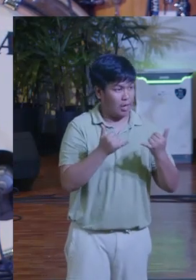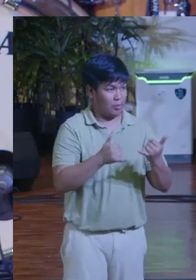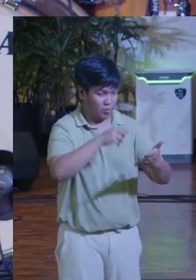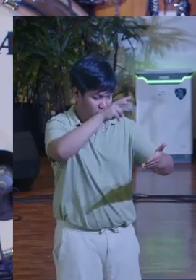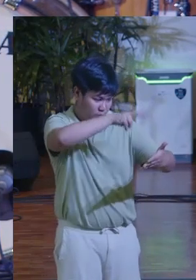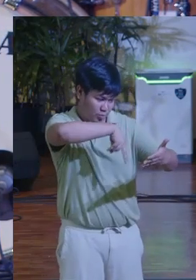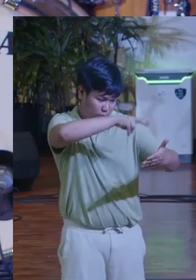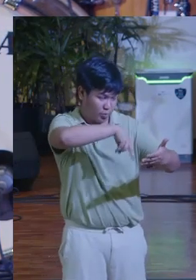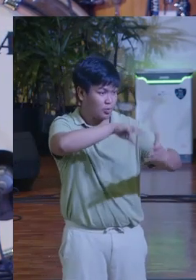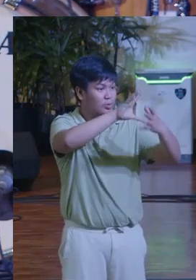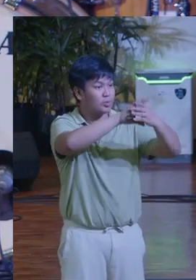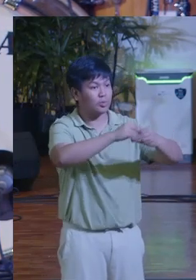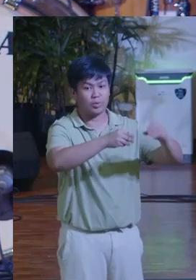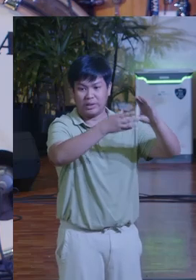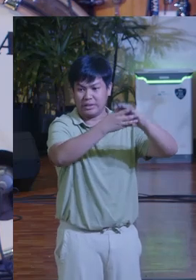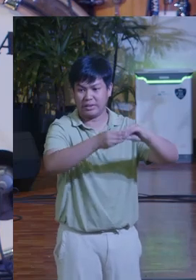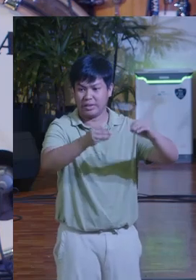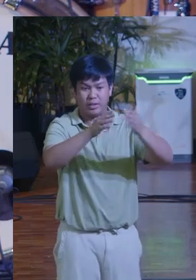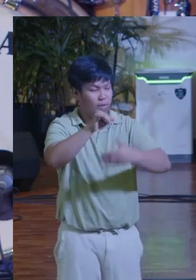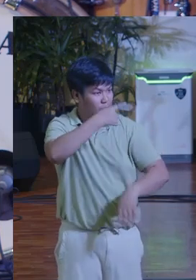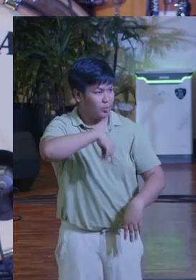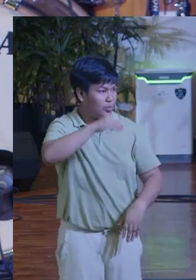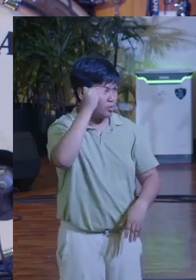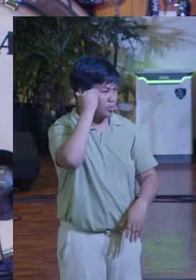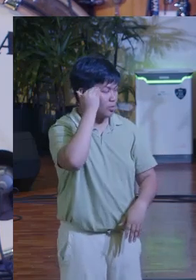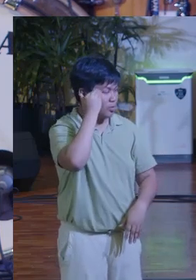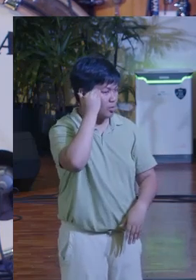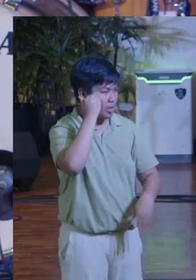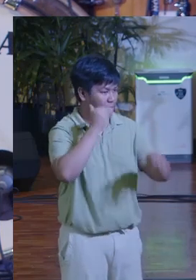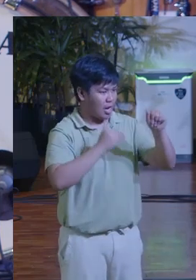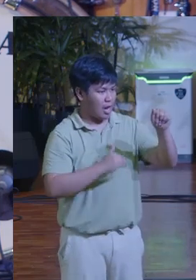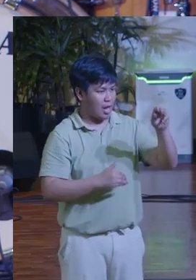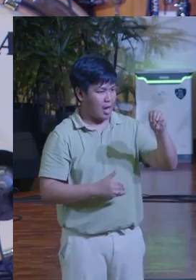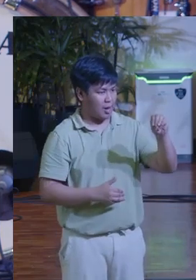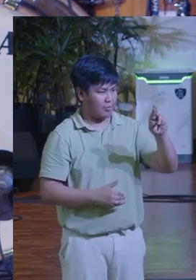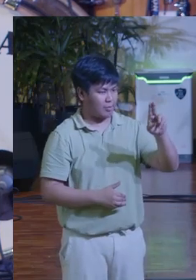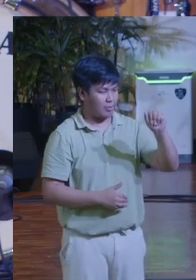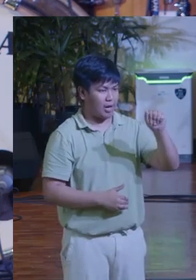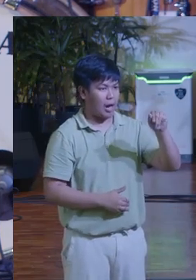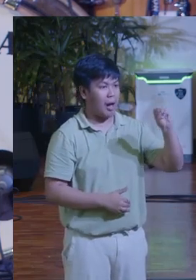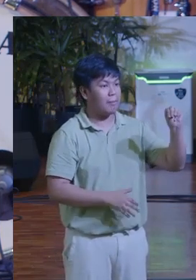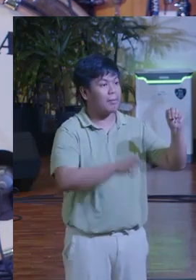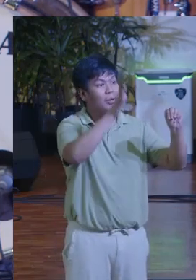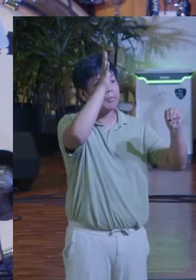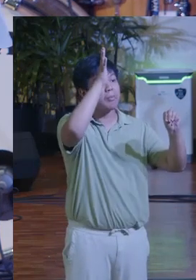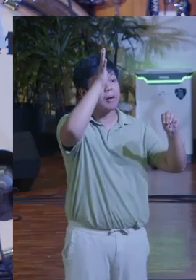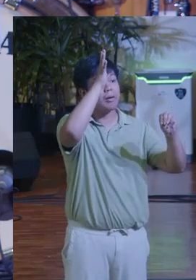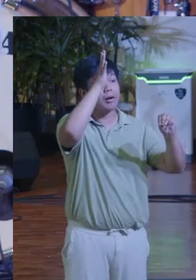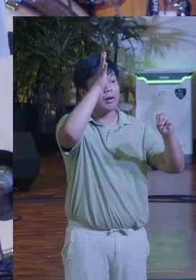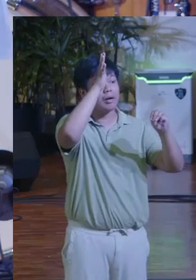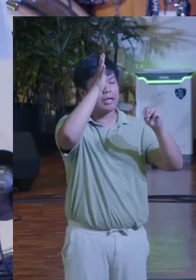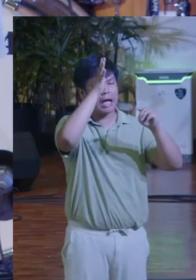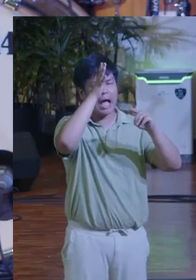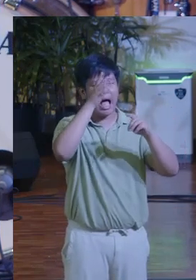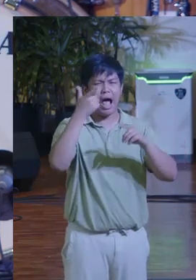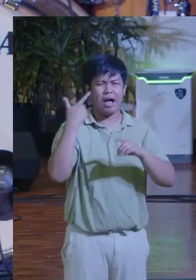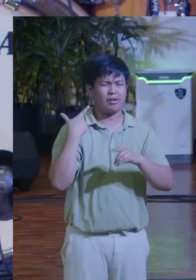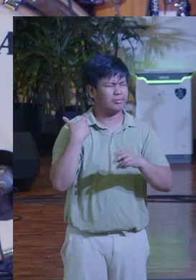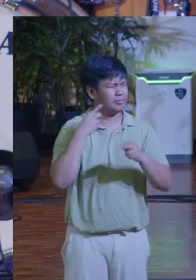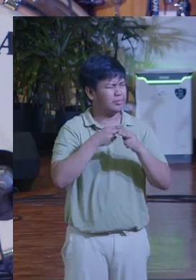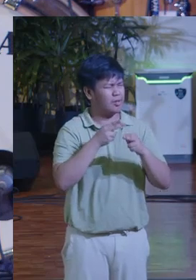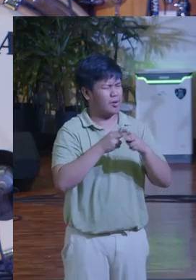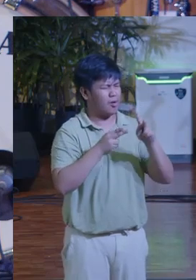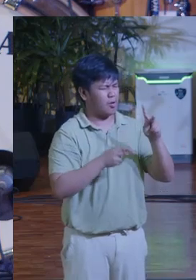mabuting kwento, alam natin na si Amram ay galing sa pamilya ni Kohath.